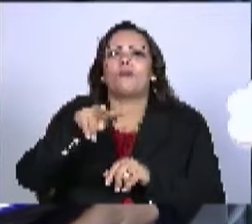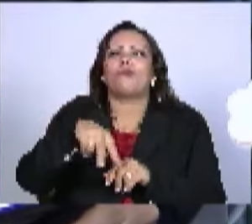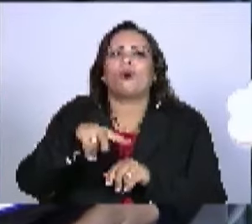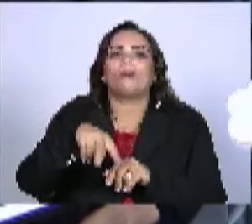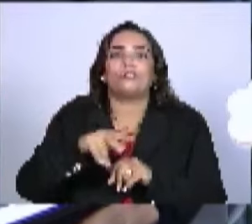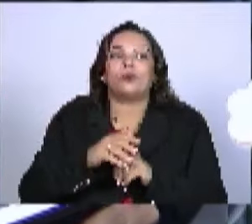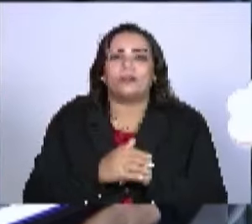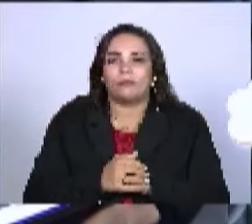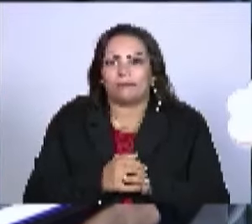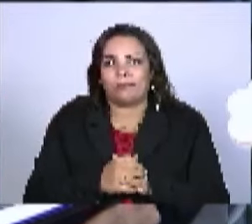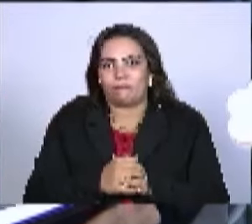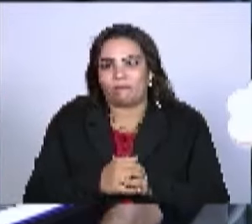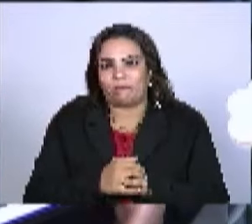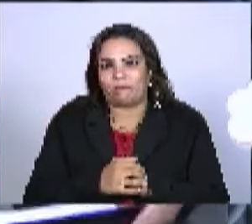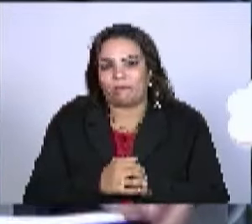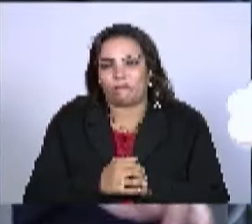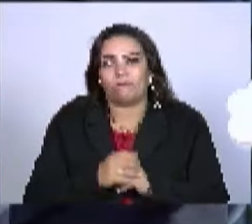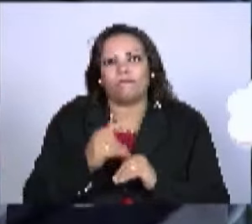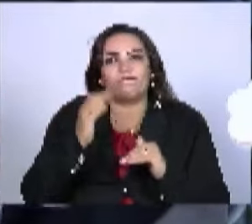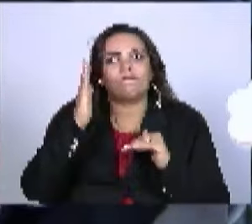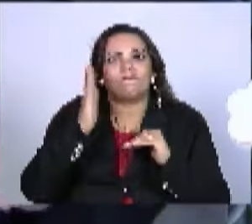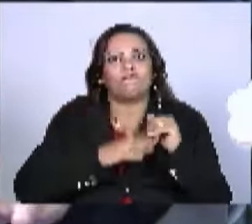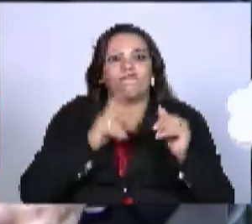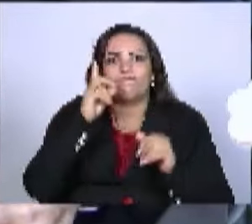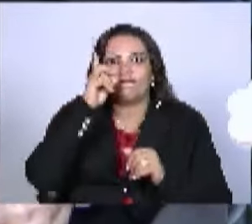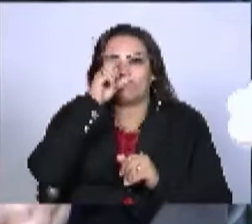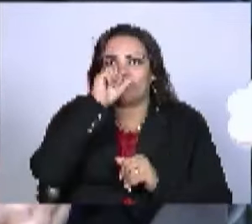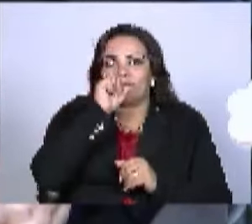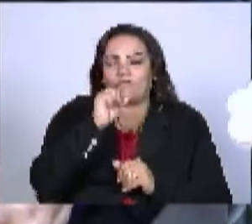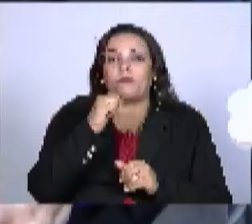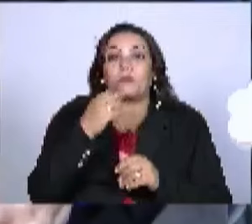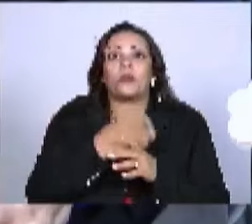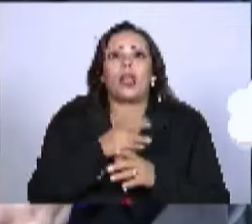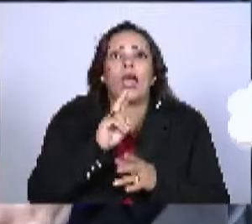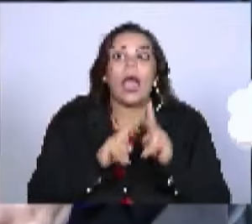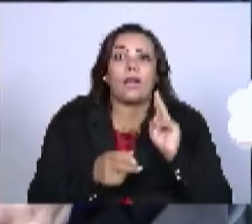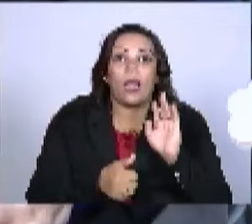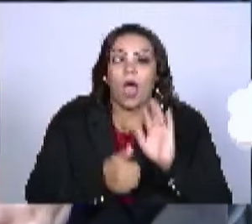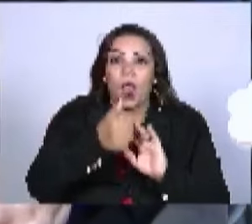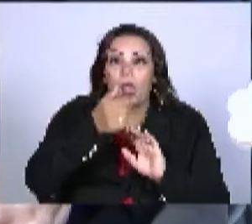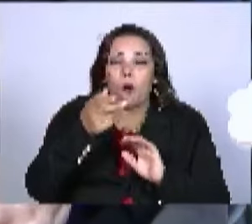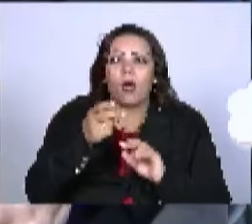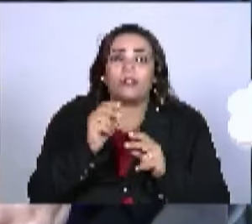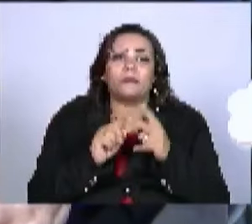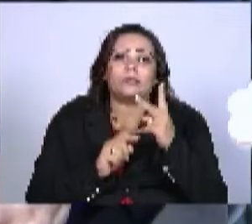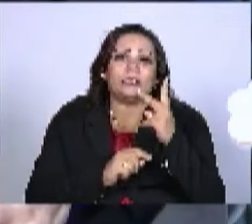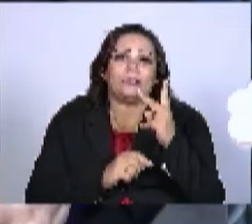العقوبه بتبقى متشدده قوي 18 سنه الشيء الاجاب هنا